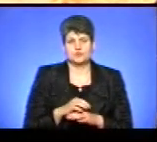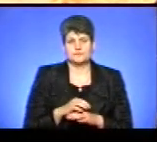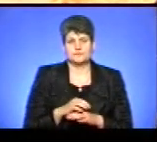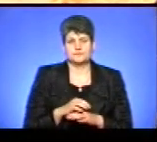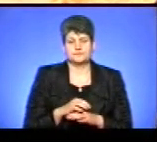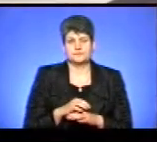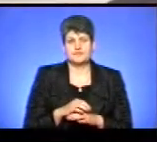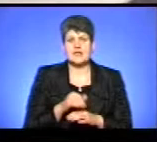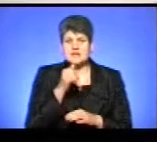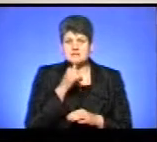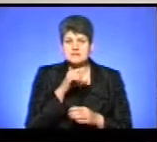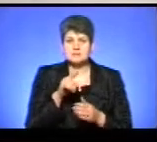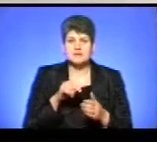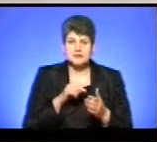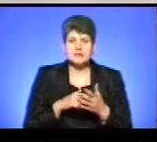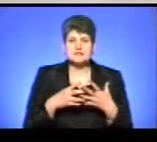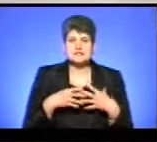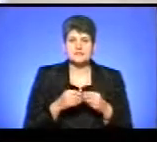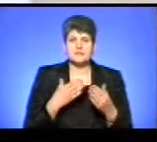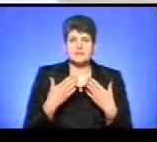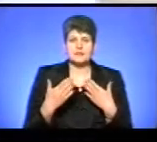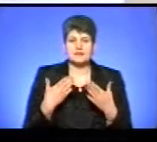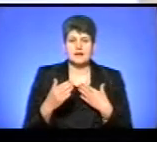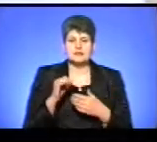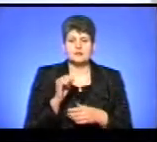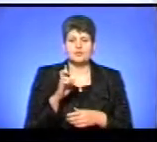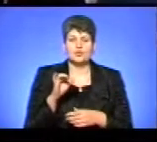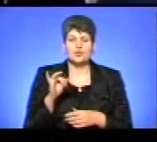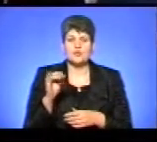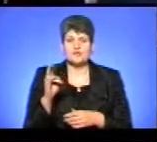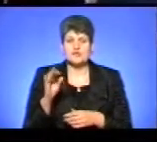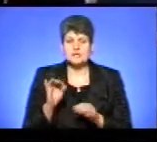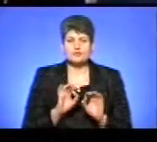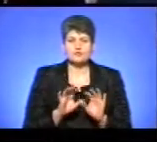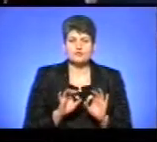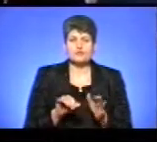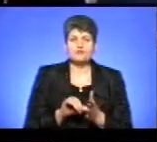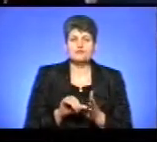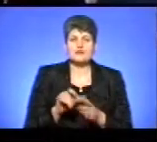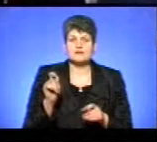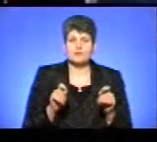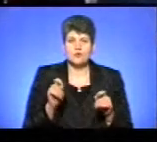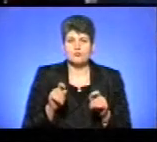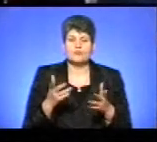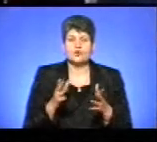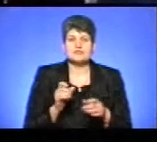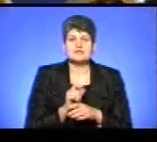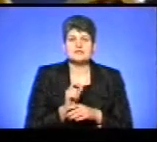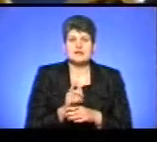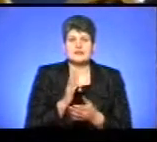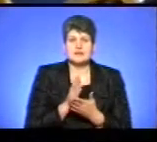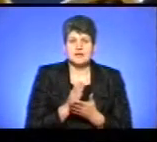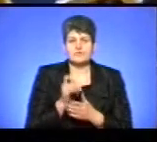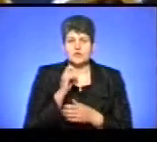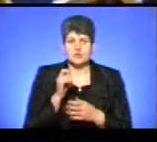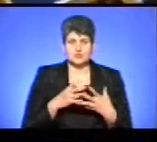Експерт з питань сімейної політики та сімейних відносин Андріан Буковинський розповів учасникам форуму про виклики та завдання, які стоять перед